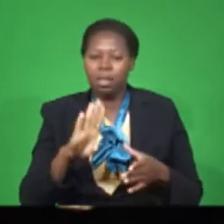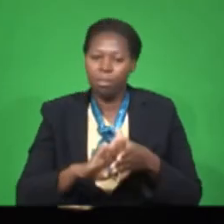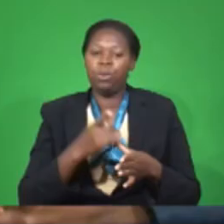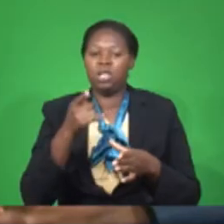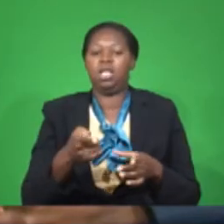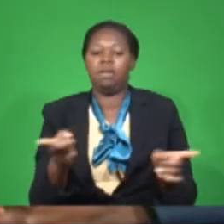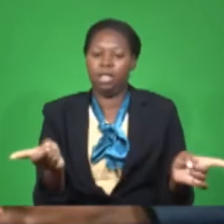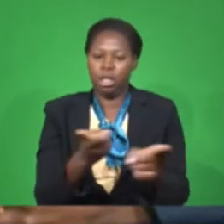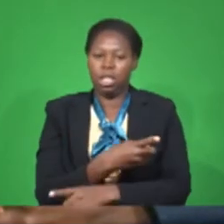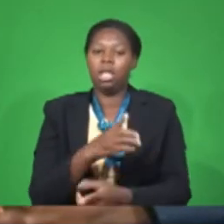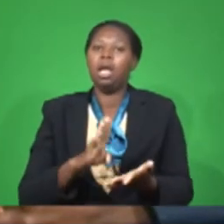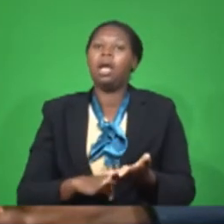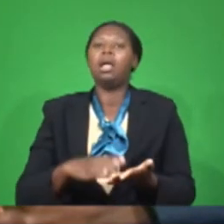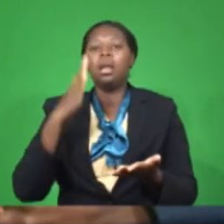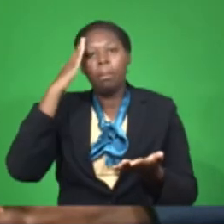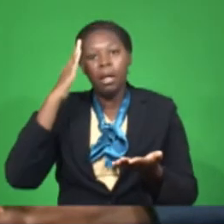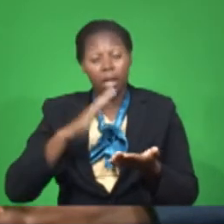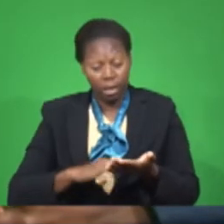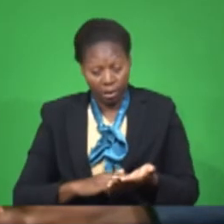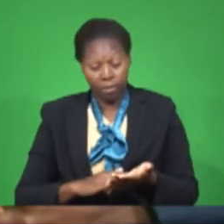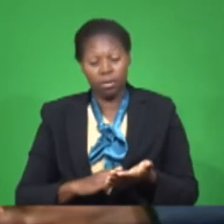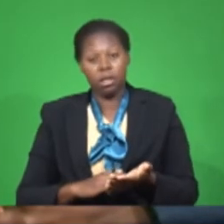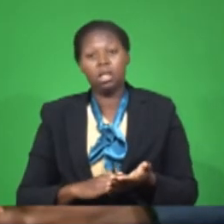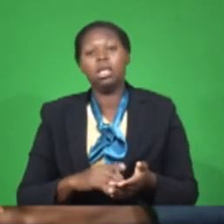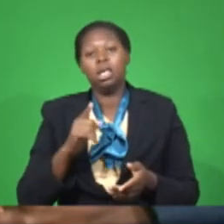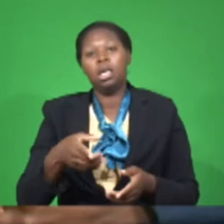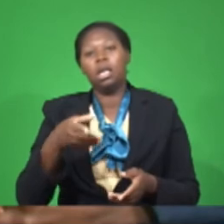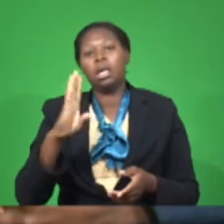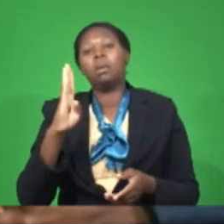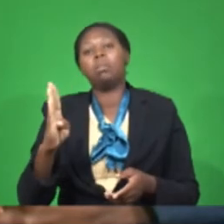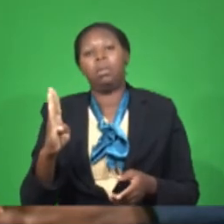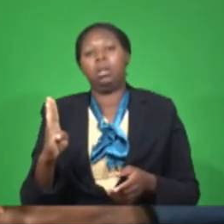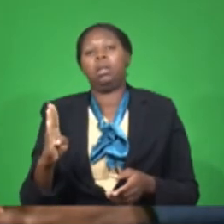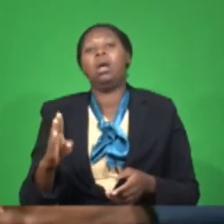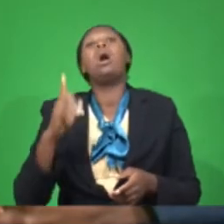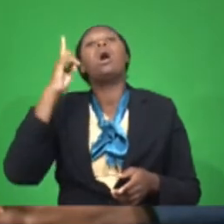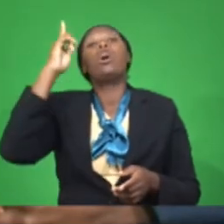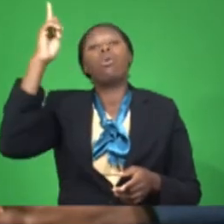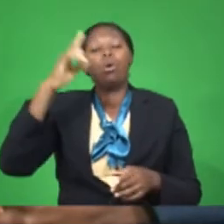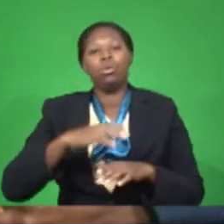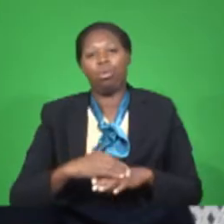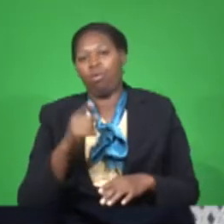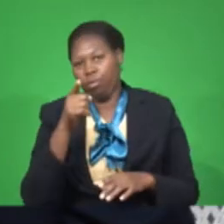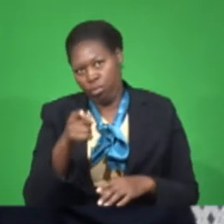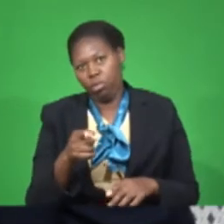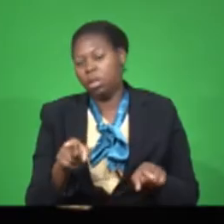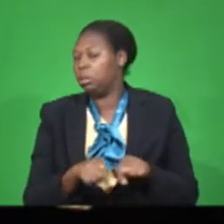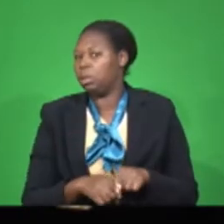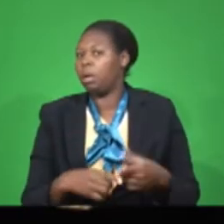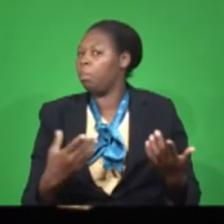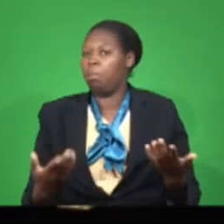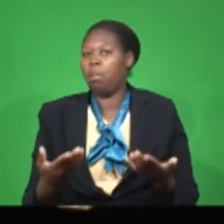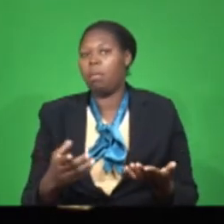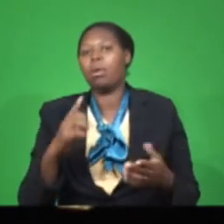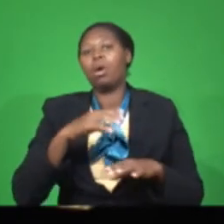wa Jacob. Saka Mwari anogona kunzi Mwari wa Castor. Zvisinei nekuti kumashure uko hambenge uchirarama sei. Ndosaka